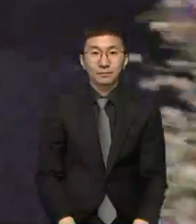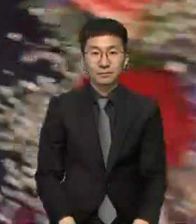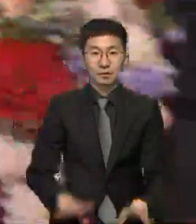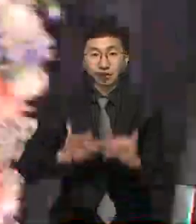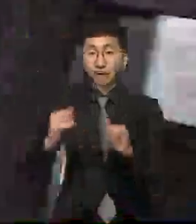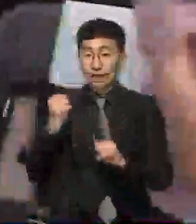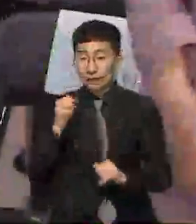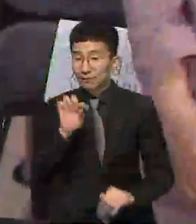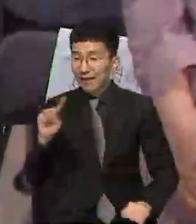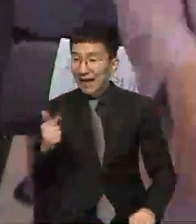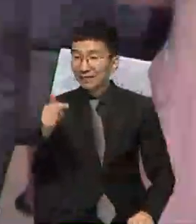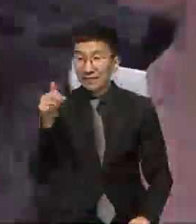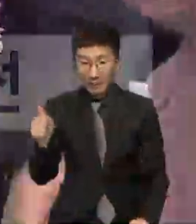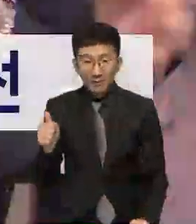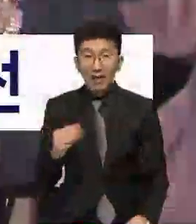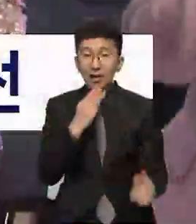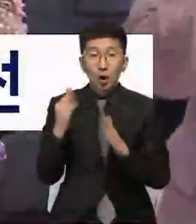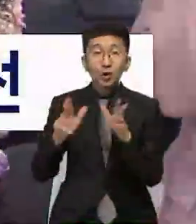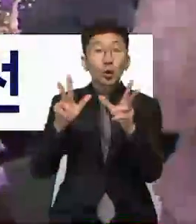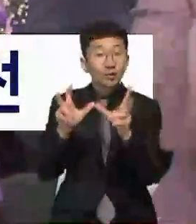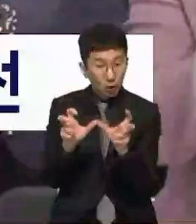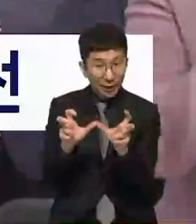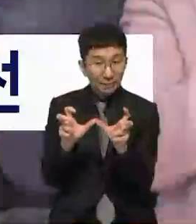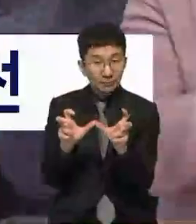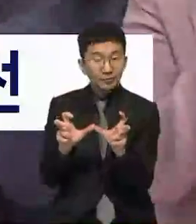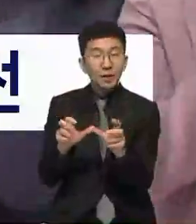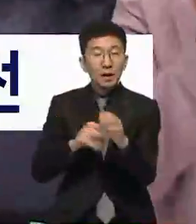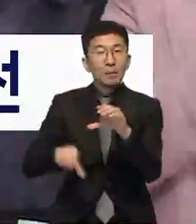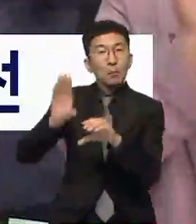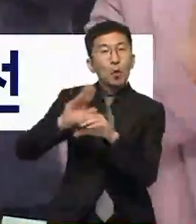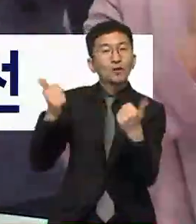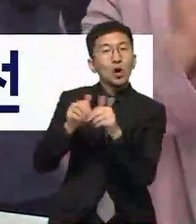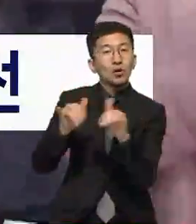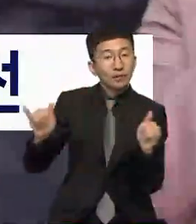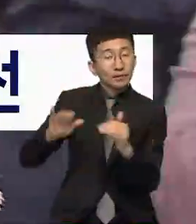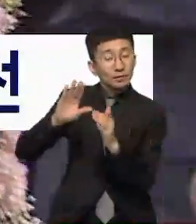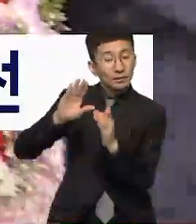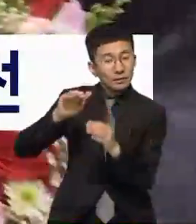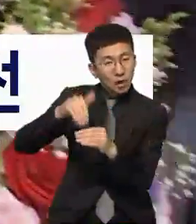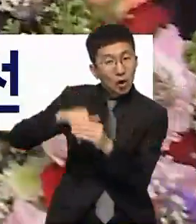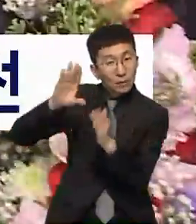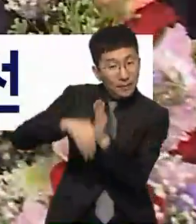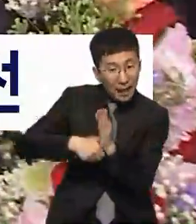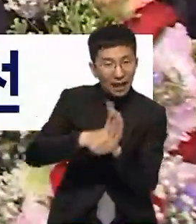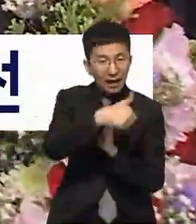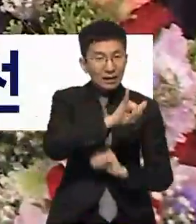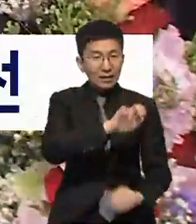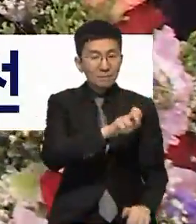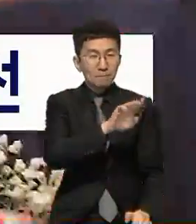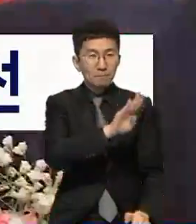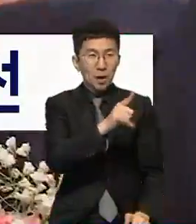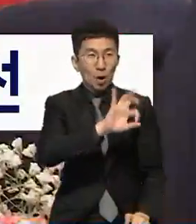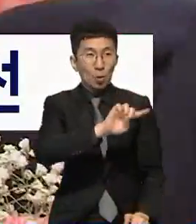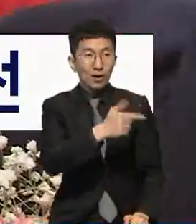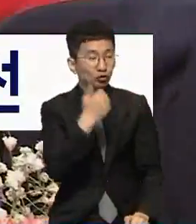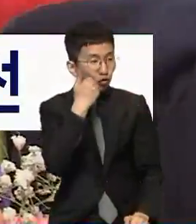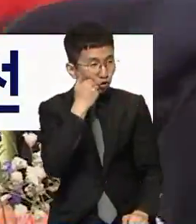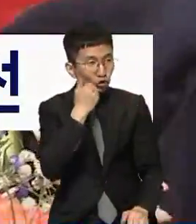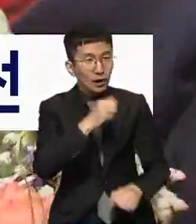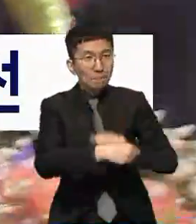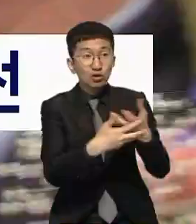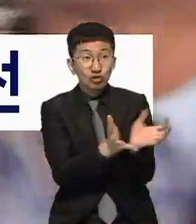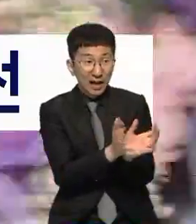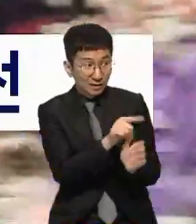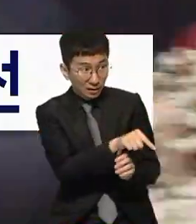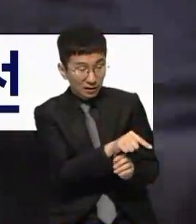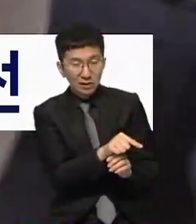국민의힘 안철수 의원은 경기 성남 분당갑 보궐선거에서 민주당 김병관 후보를 25%포인트 차로 여유 있게